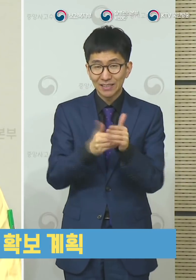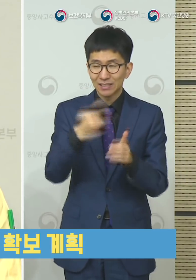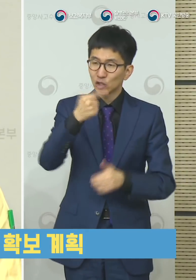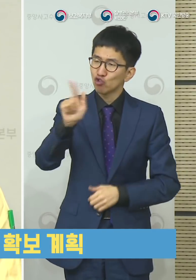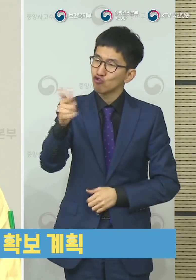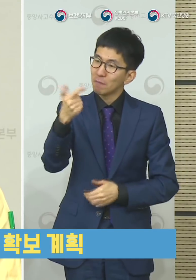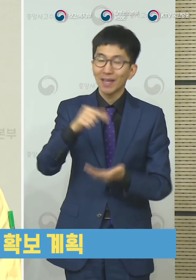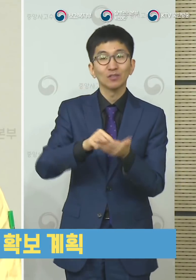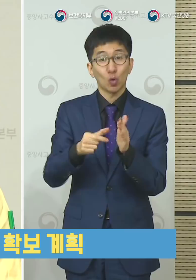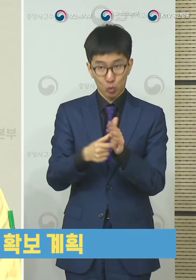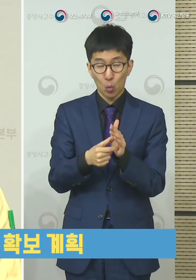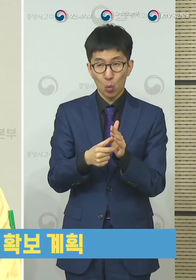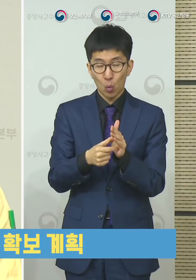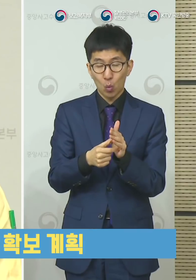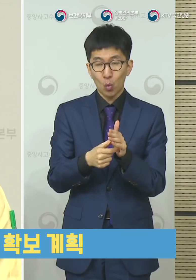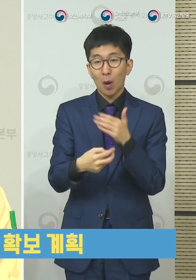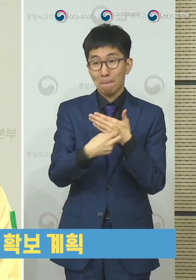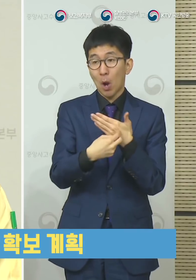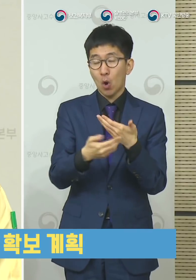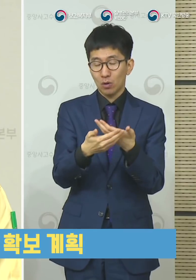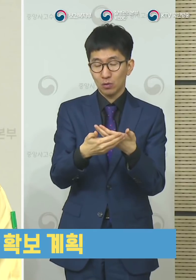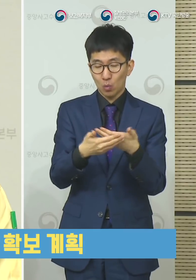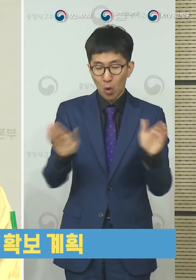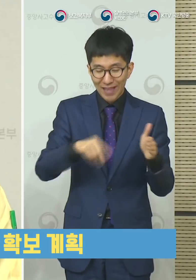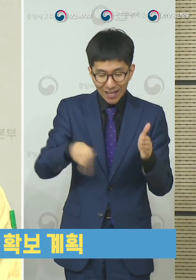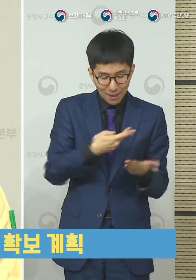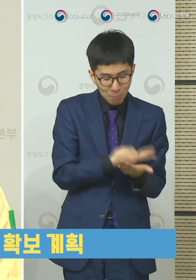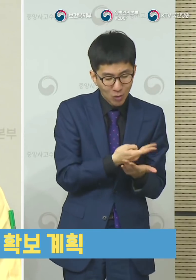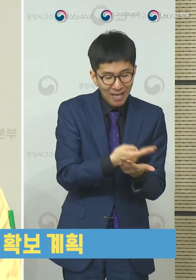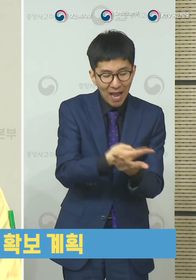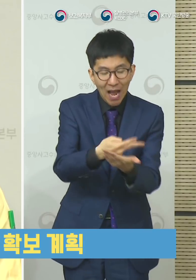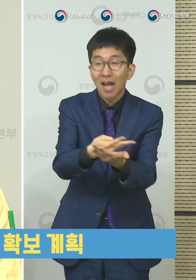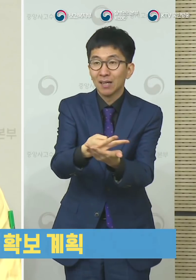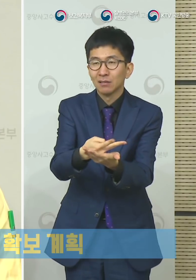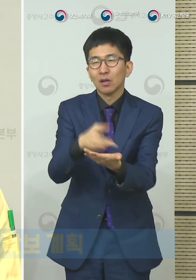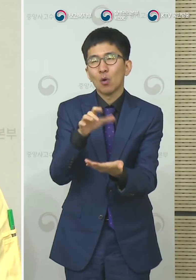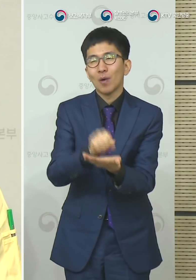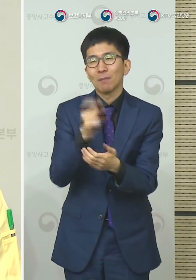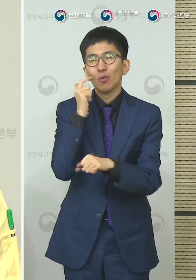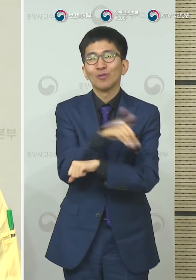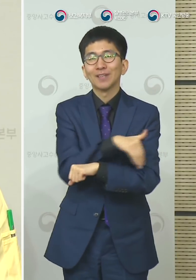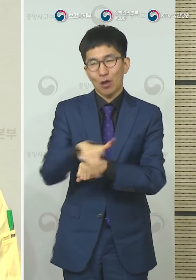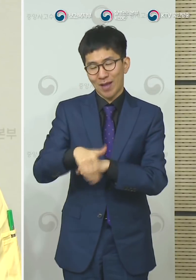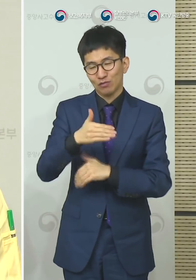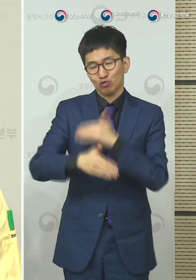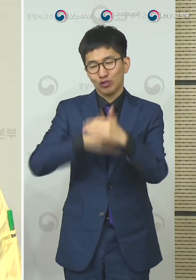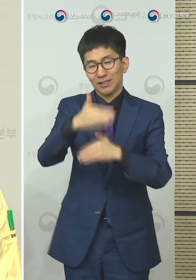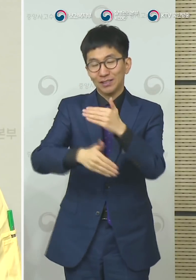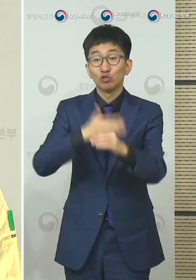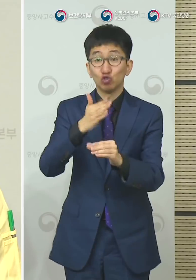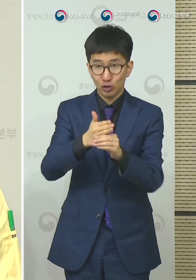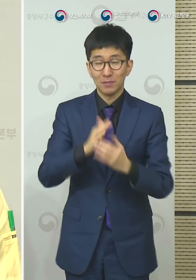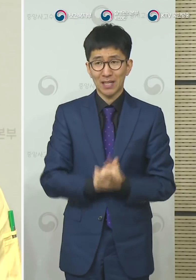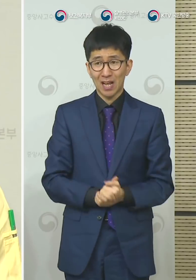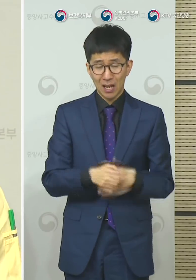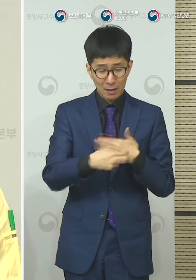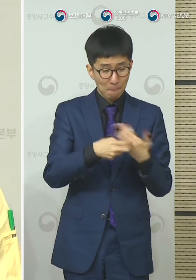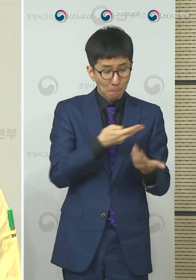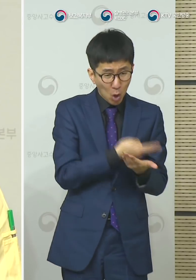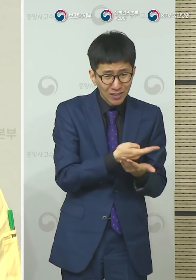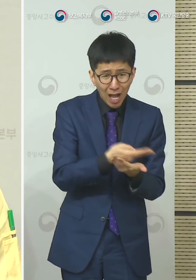이상을 저희가 확보를 하려고 지금 계획을 잡고 진행 중에 있기 때문에 이런 병상 부족으로